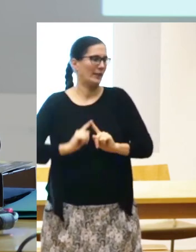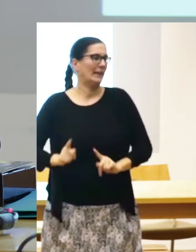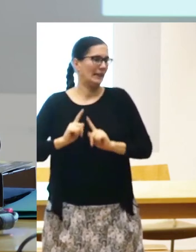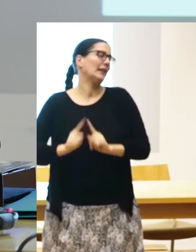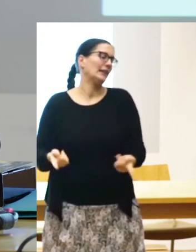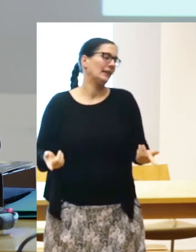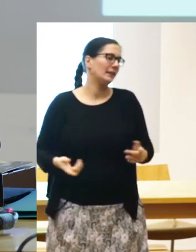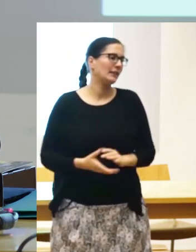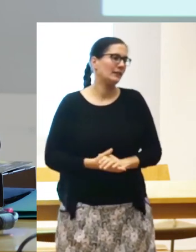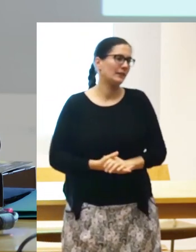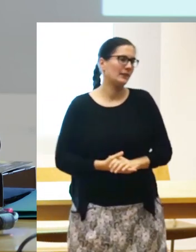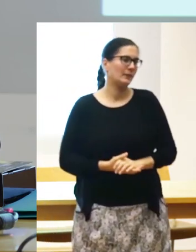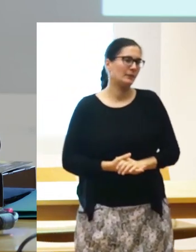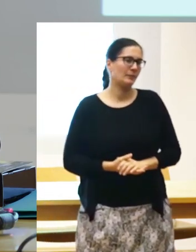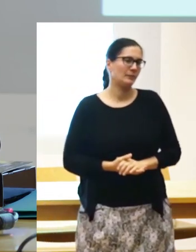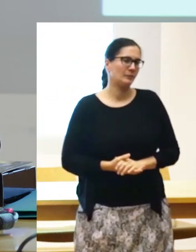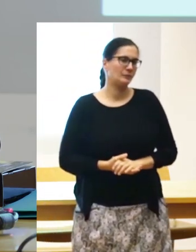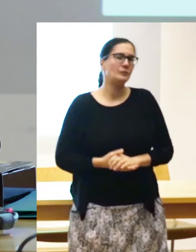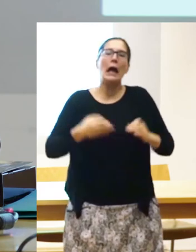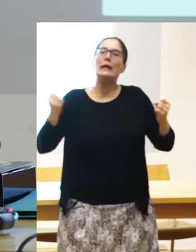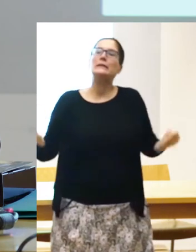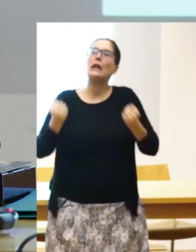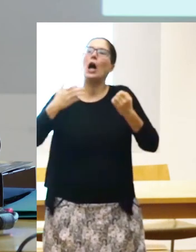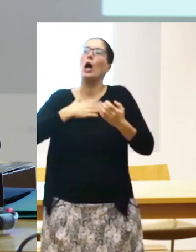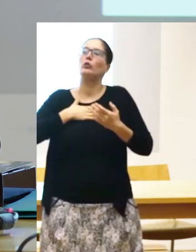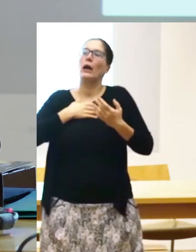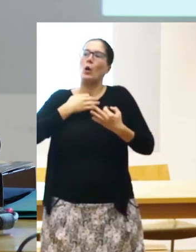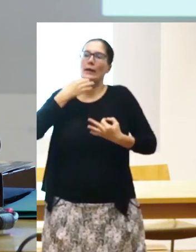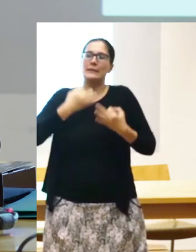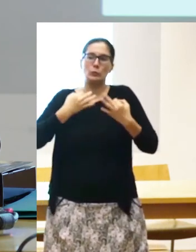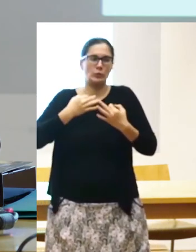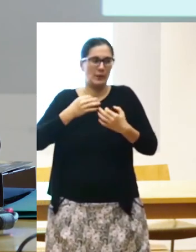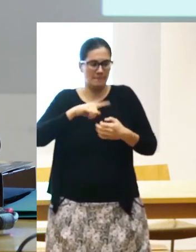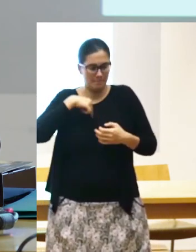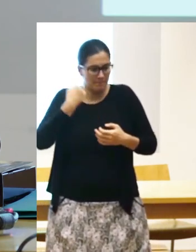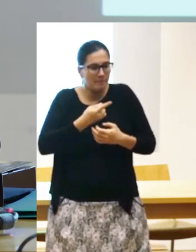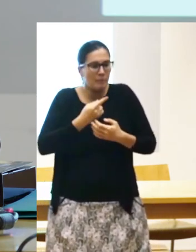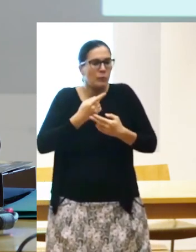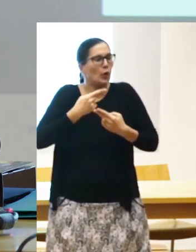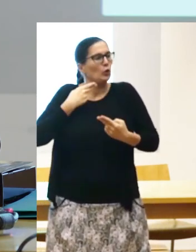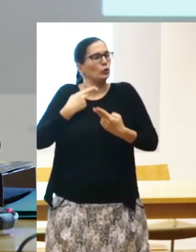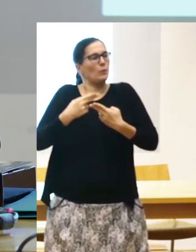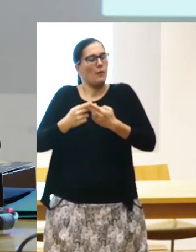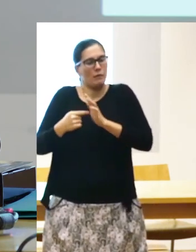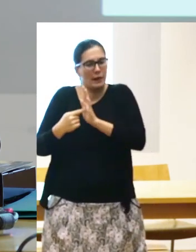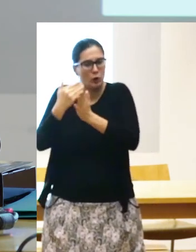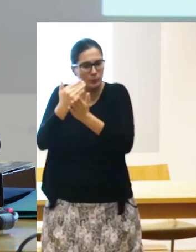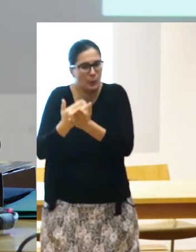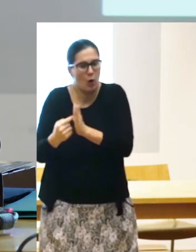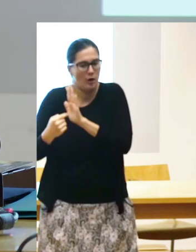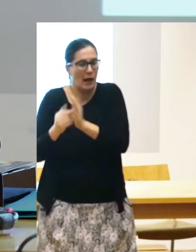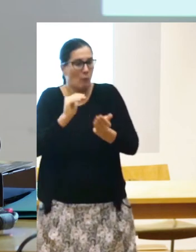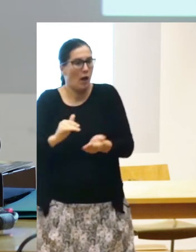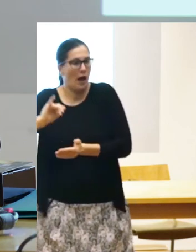Snažíme se myslet tak, aby to, co je uvnitř té instituce, logicky přebírá zodpovědnost za ten celek a programuje prostě nějaké chování,